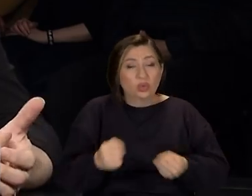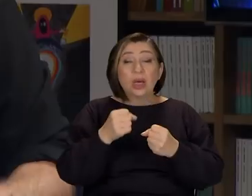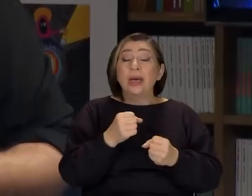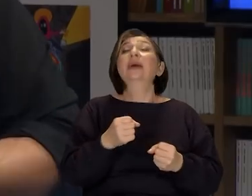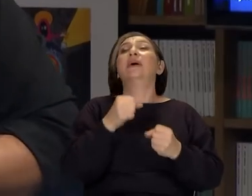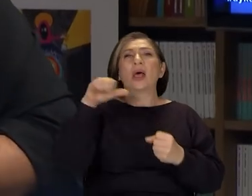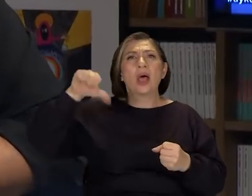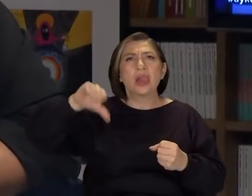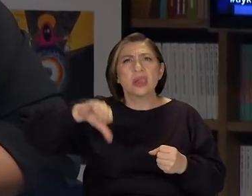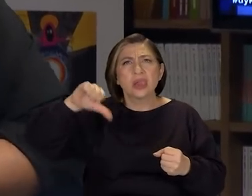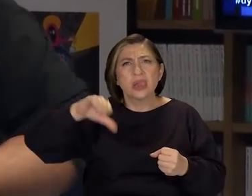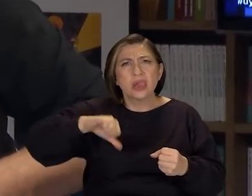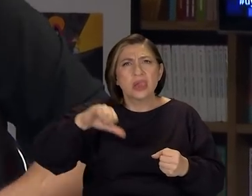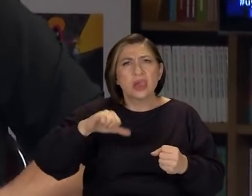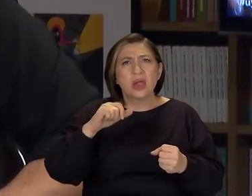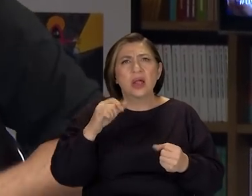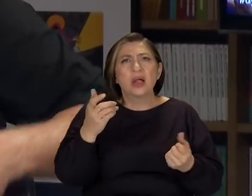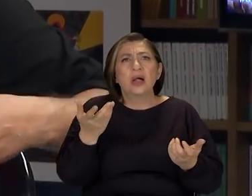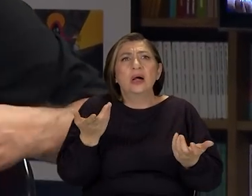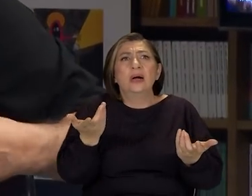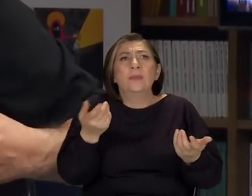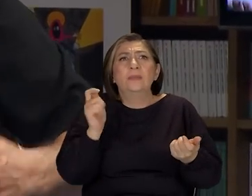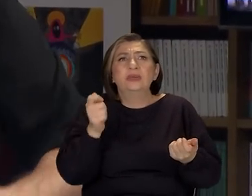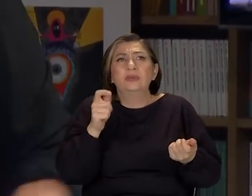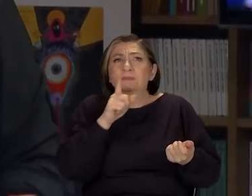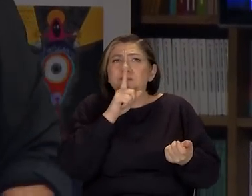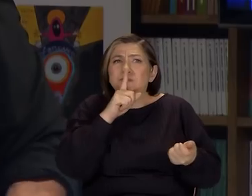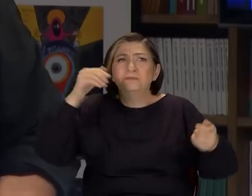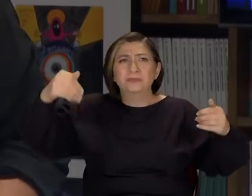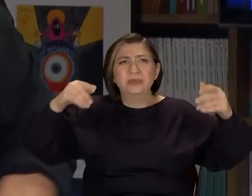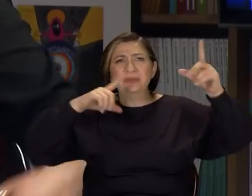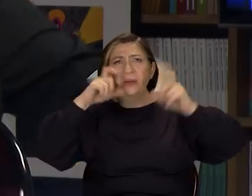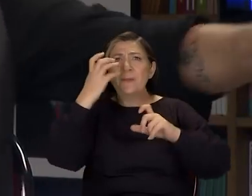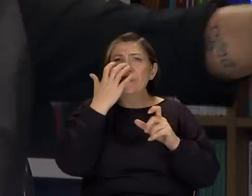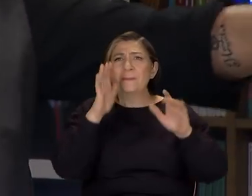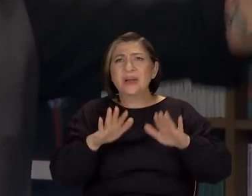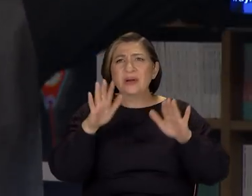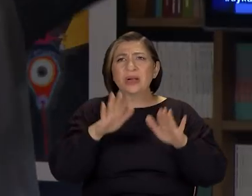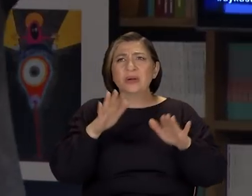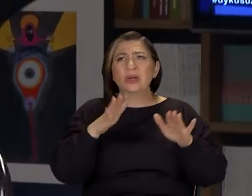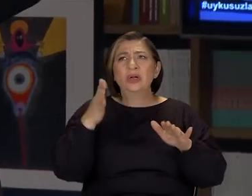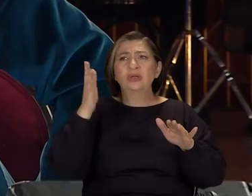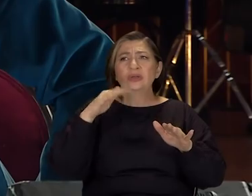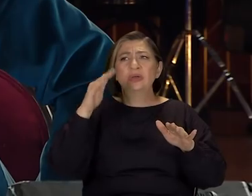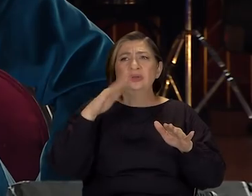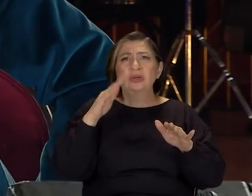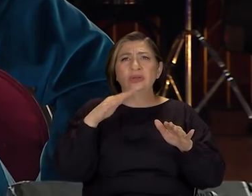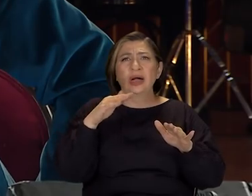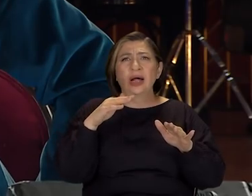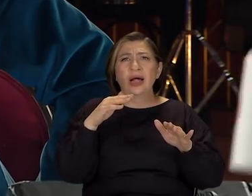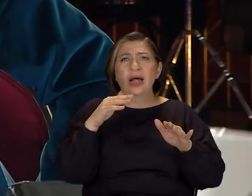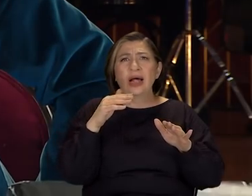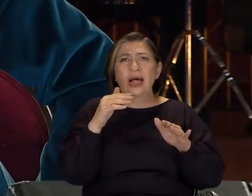da diyemiyoruz. Mümkün değil zaten. Zaten. Hayır bizde yok da. Ama yani, hasta yani, olma pahasına tabii. Abi bekliyorsun. Ya, bak, onu da bir